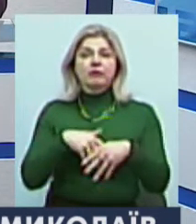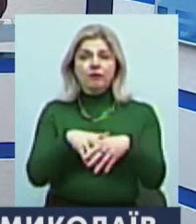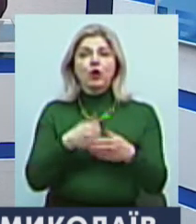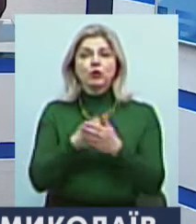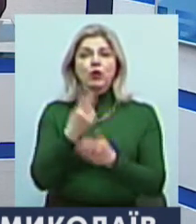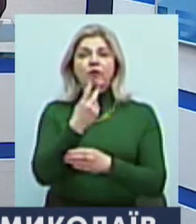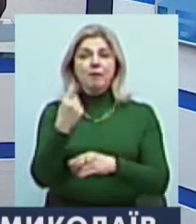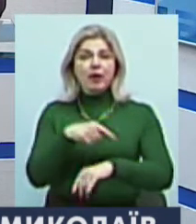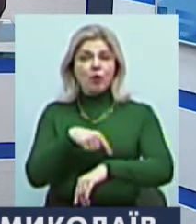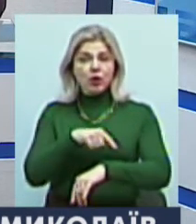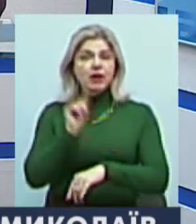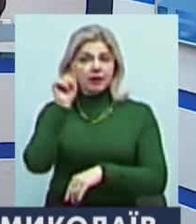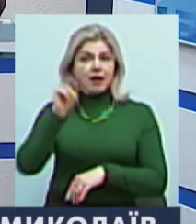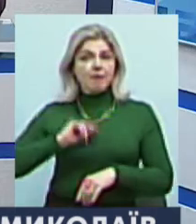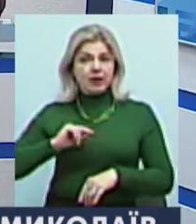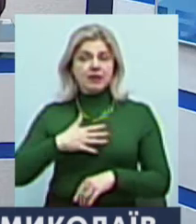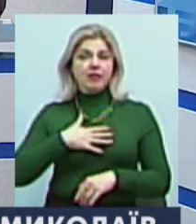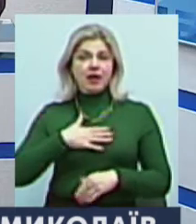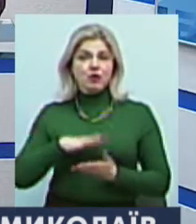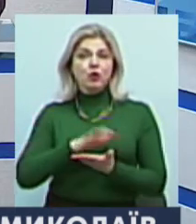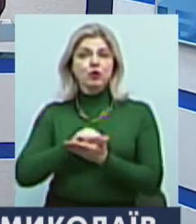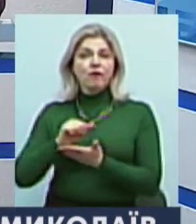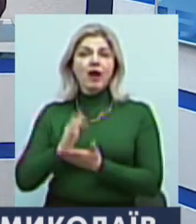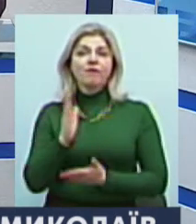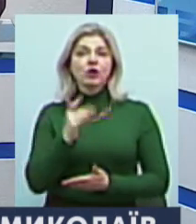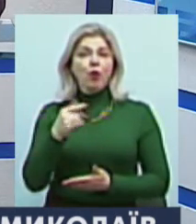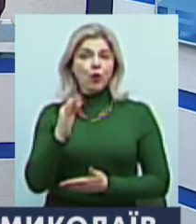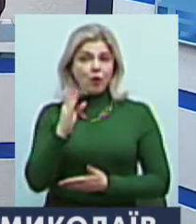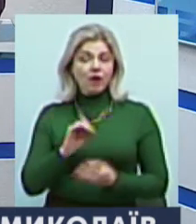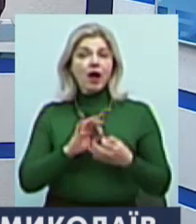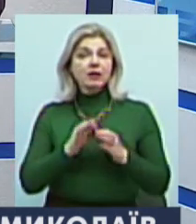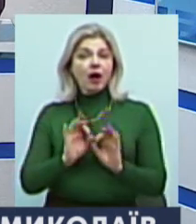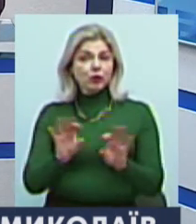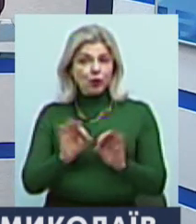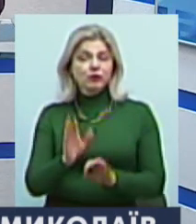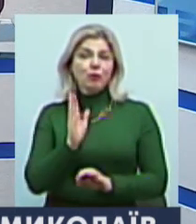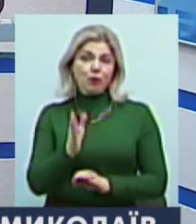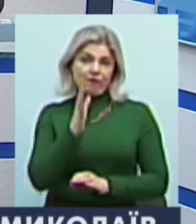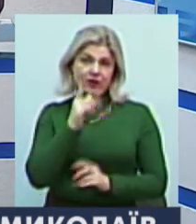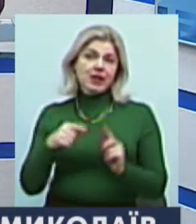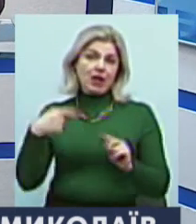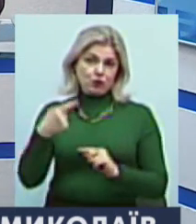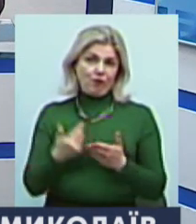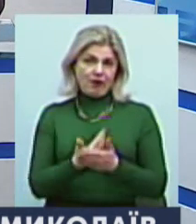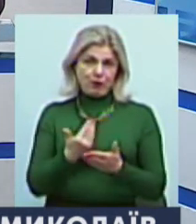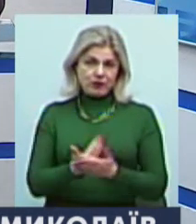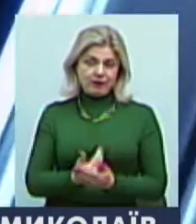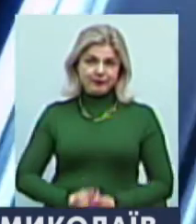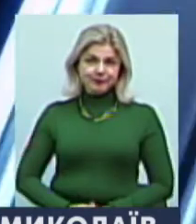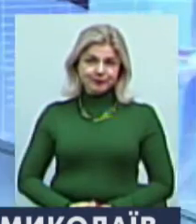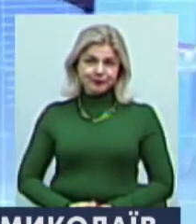21 години. Наразі там працює наш кореспондент Валентина Гурова. Тож докладніше про це розповімо вже у наступних випусках